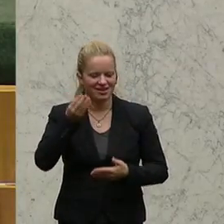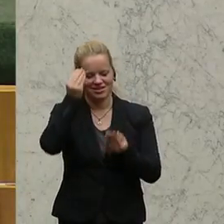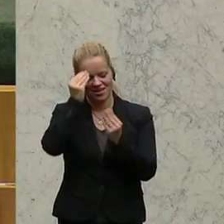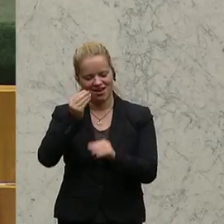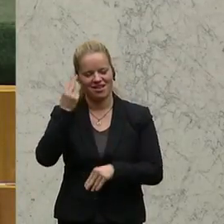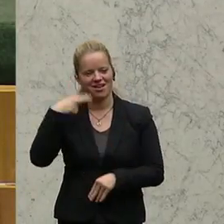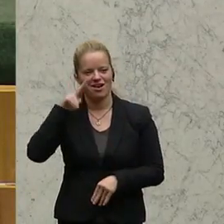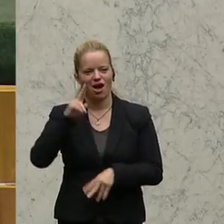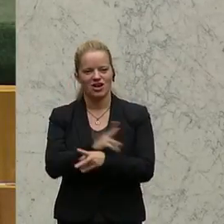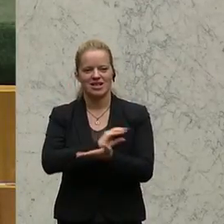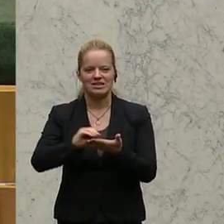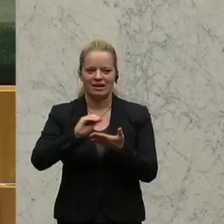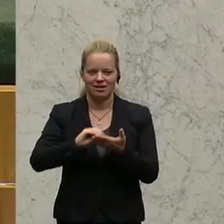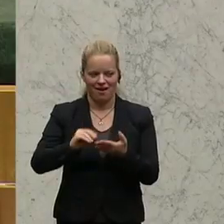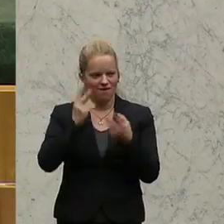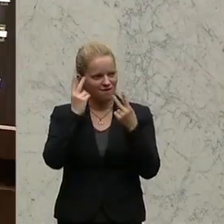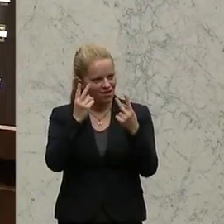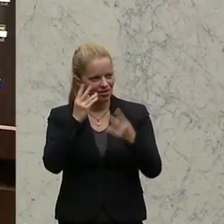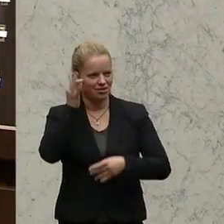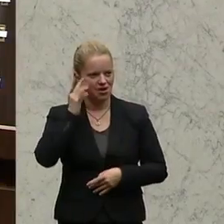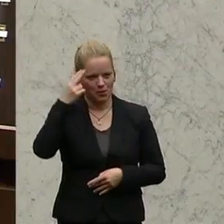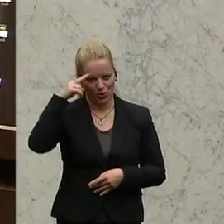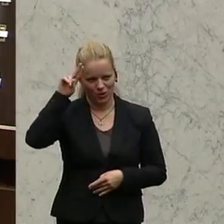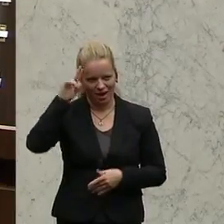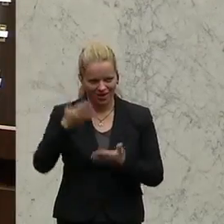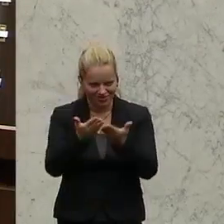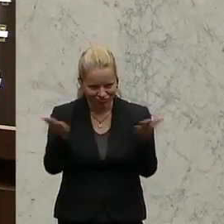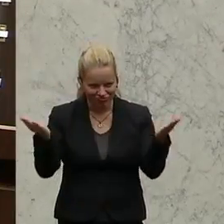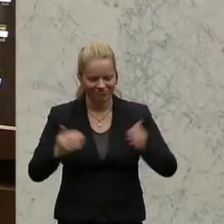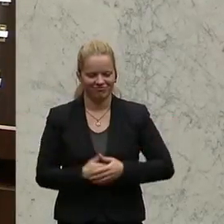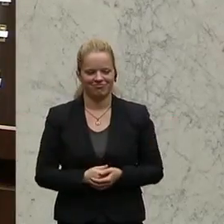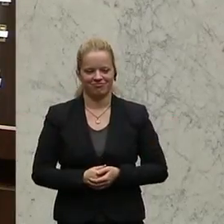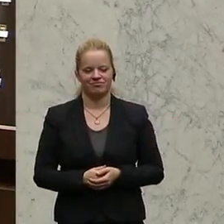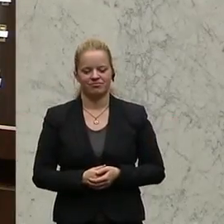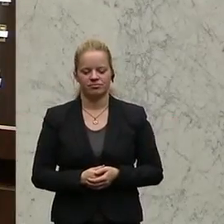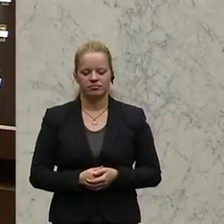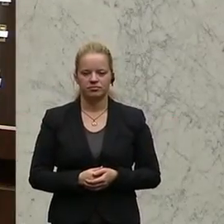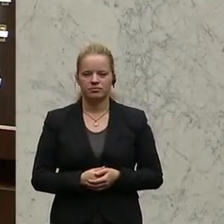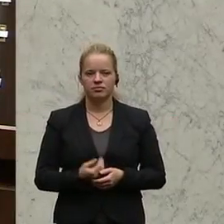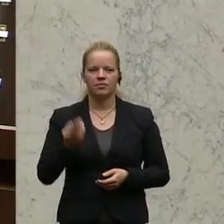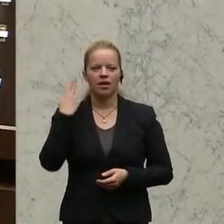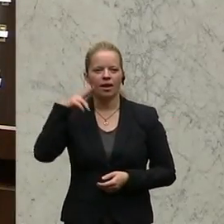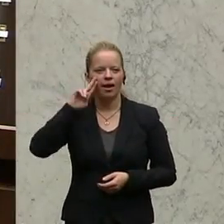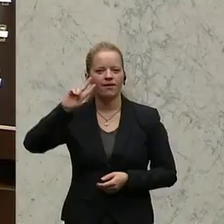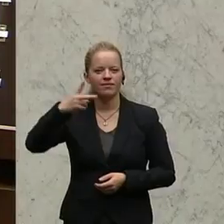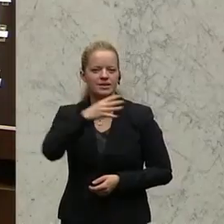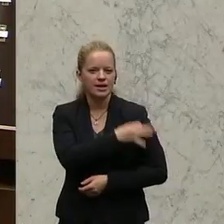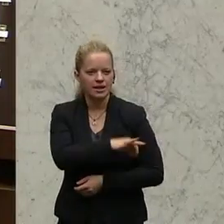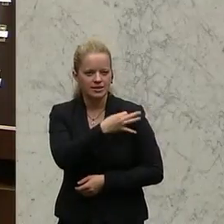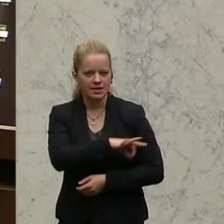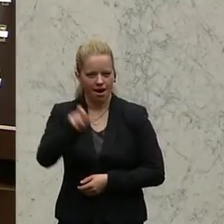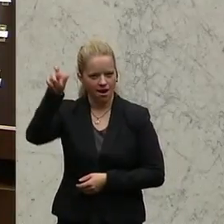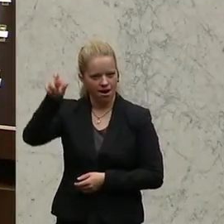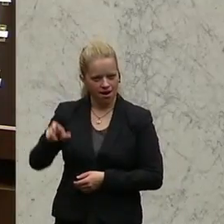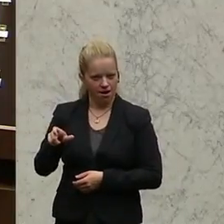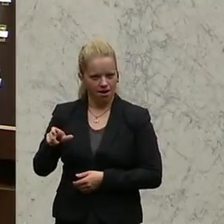Staatssekretär, werte Damen und Herren. Herr Vizekanzler hat heute die